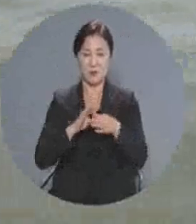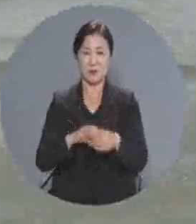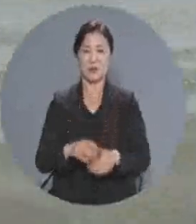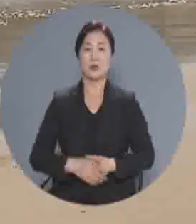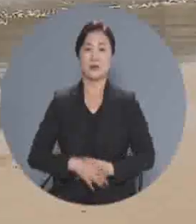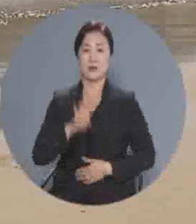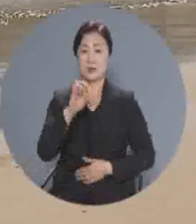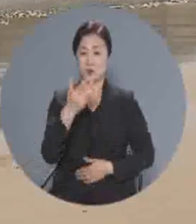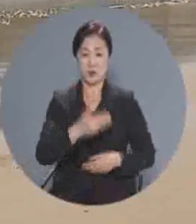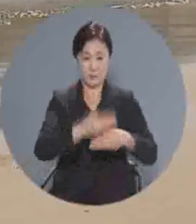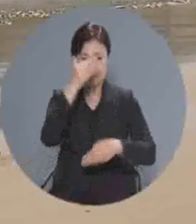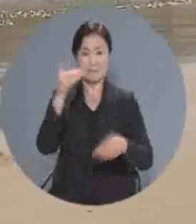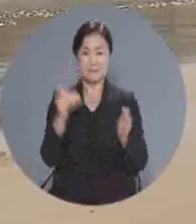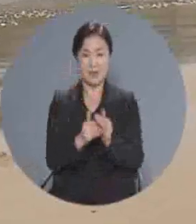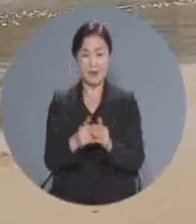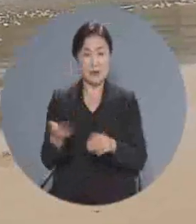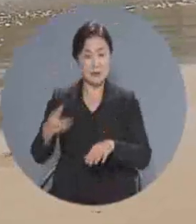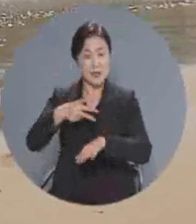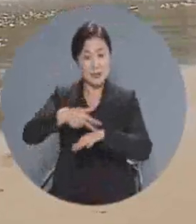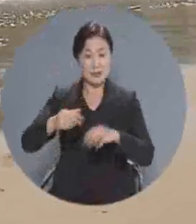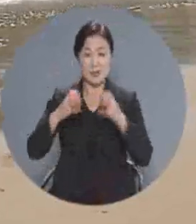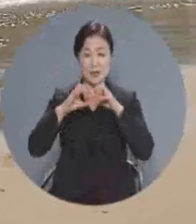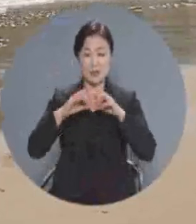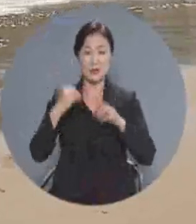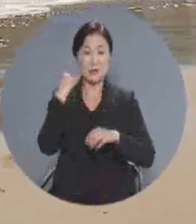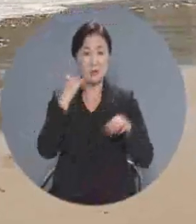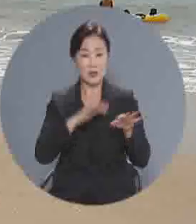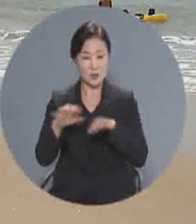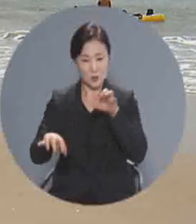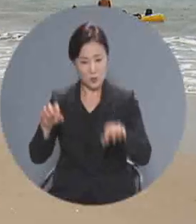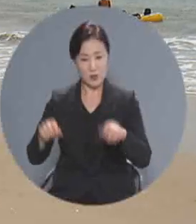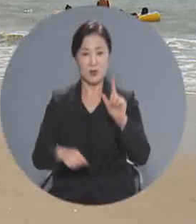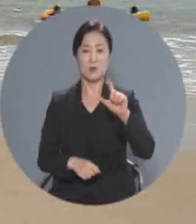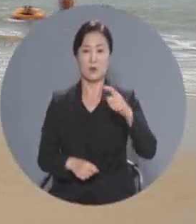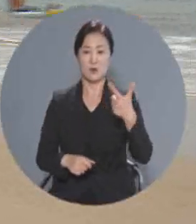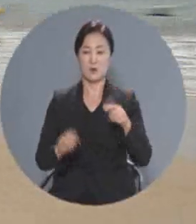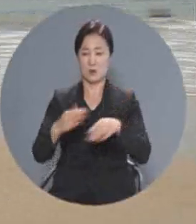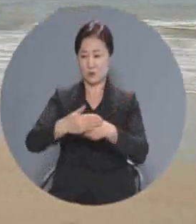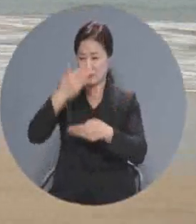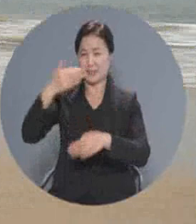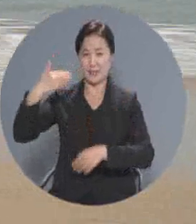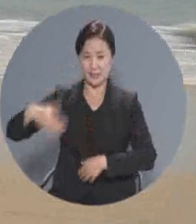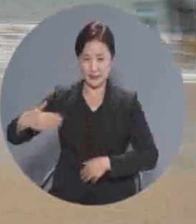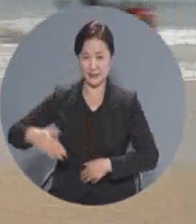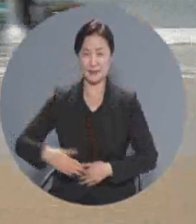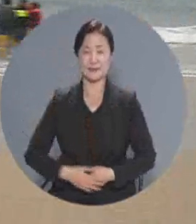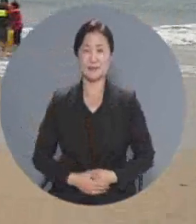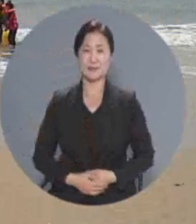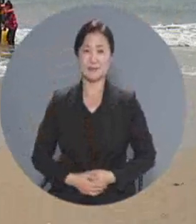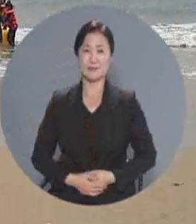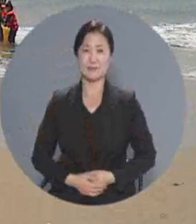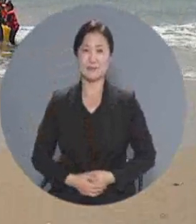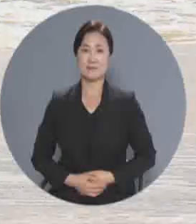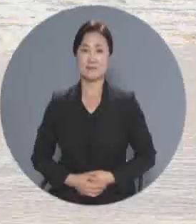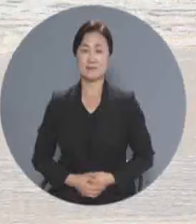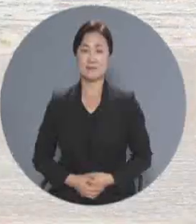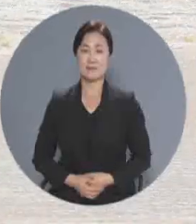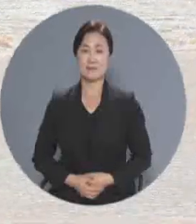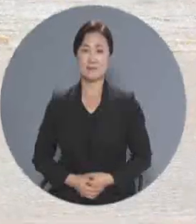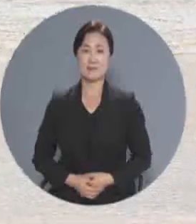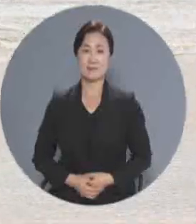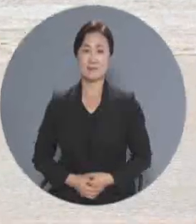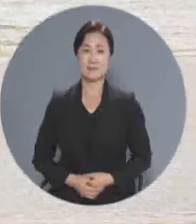열지만 나머지 신안 하트 해수욕장 등 16곳은 아예 문조차 열지 않기로 했습니다. MBC